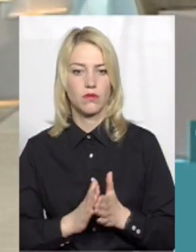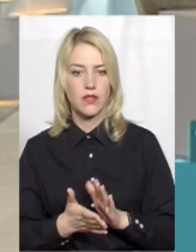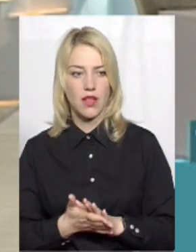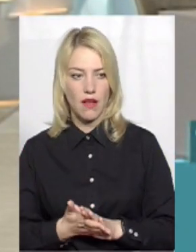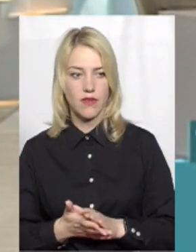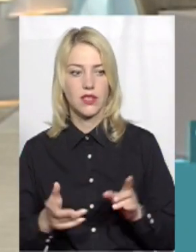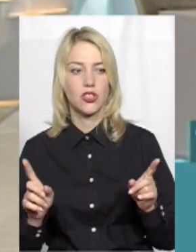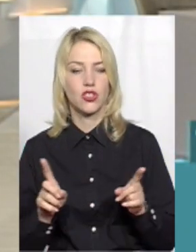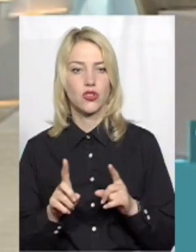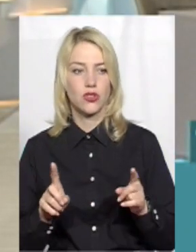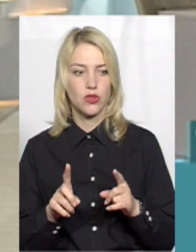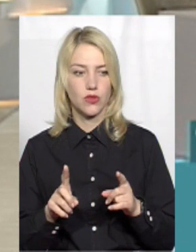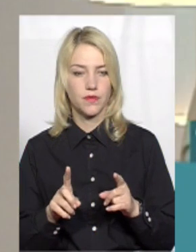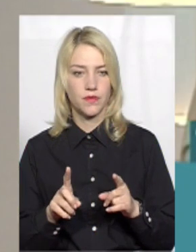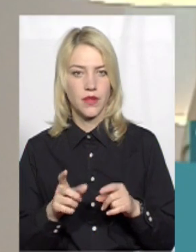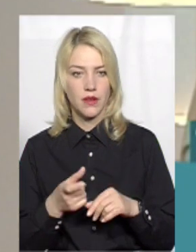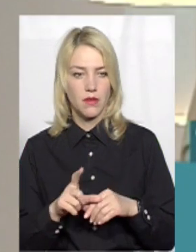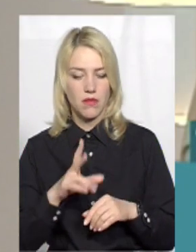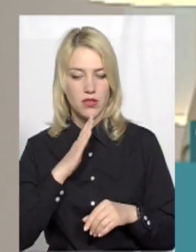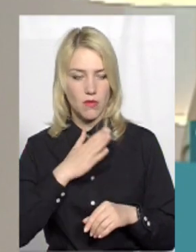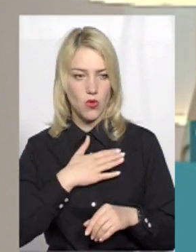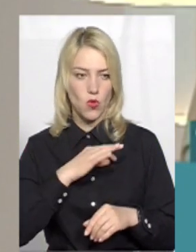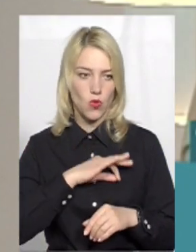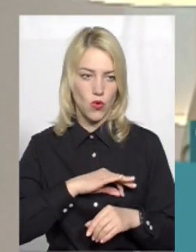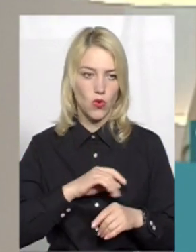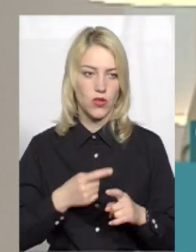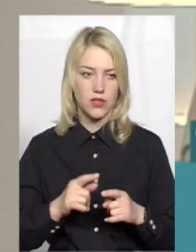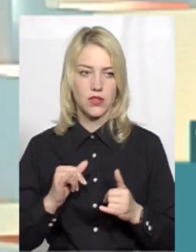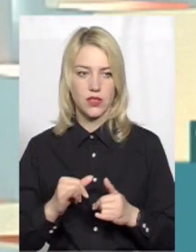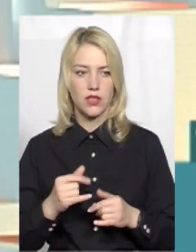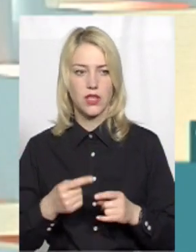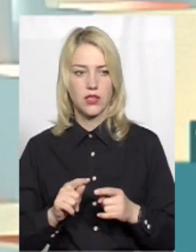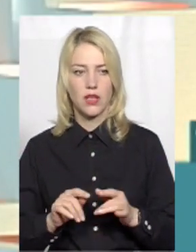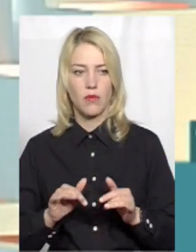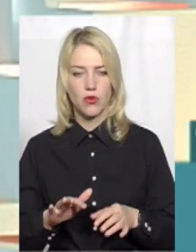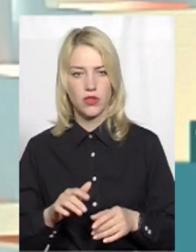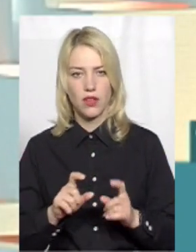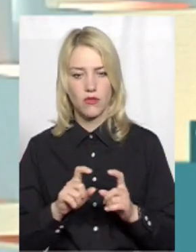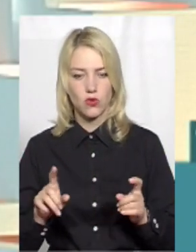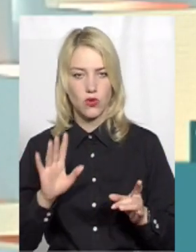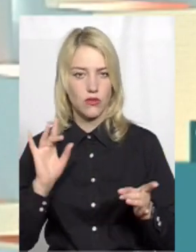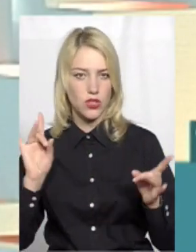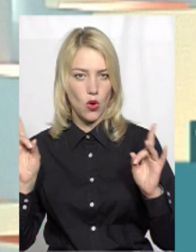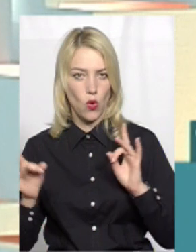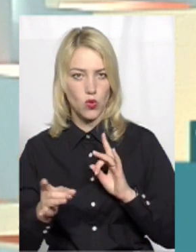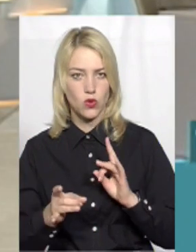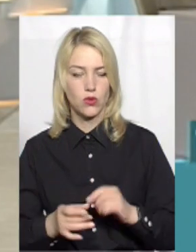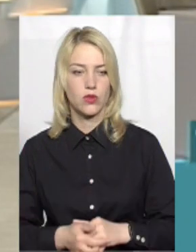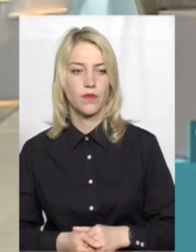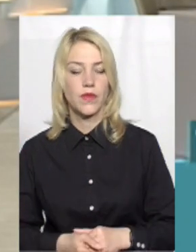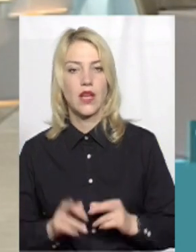склалися, скажімо так, більше на мою користь, тому так, зараз ця подія в школі не була розголосу. А